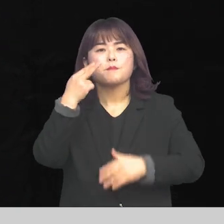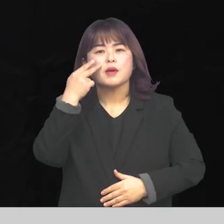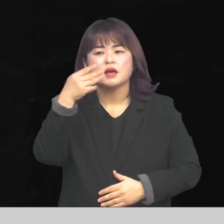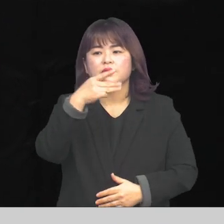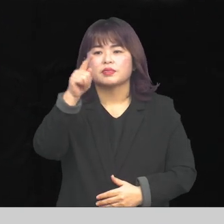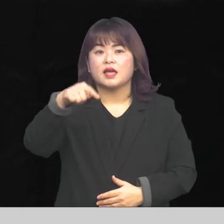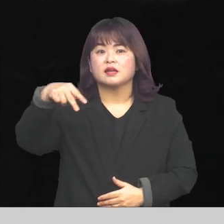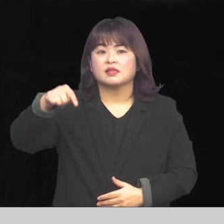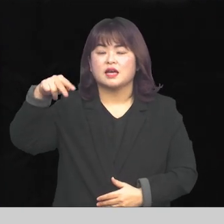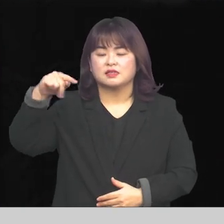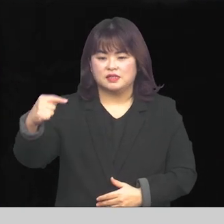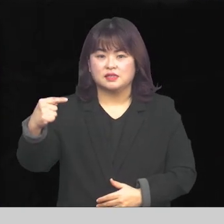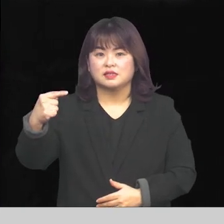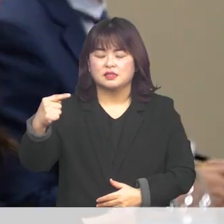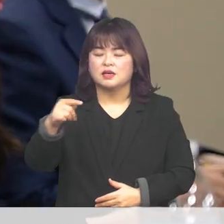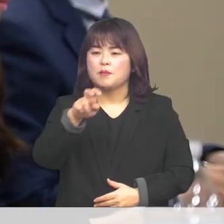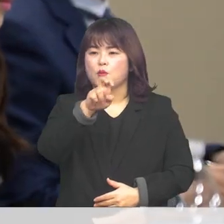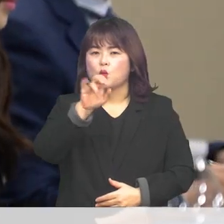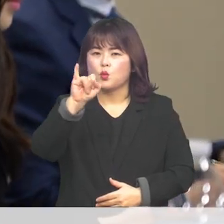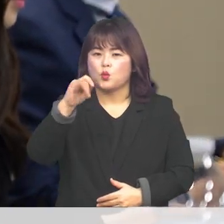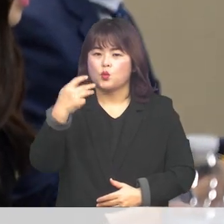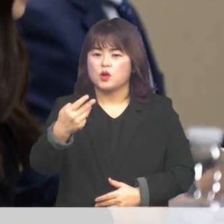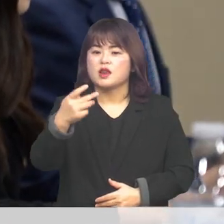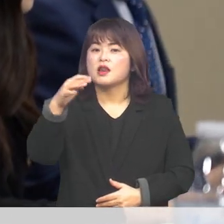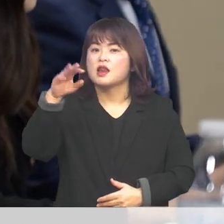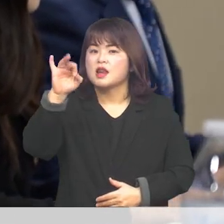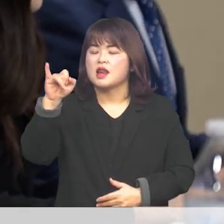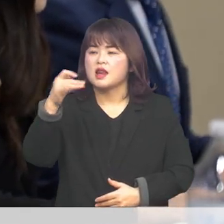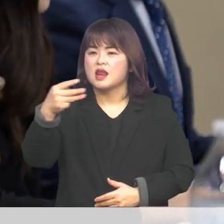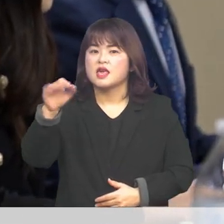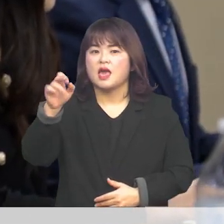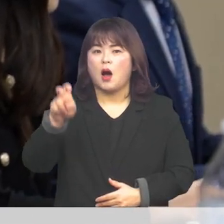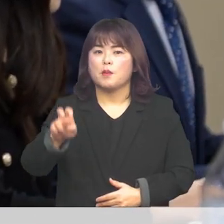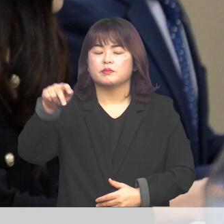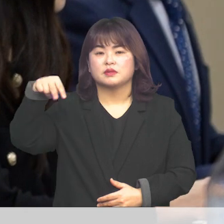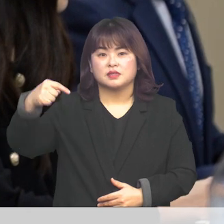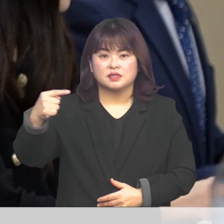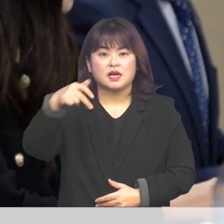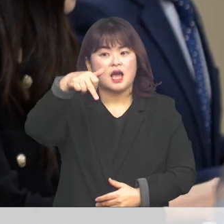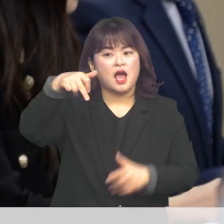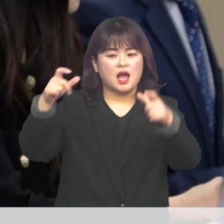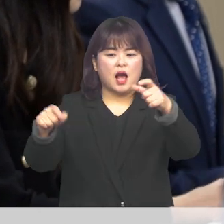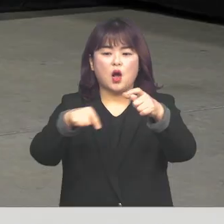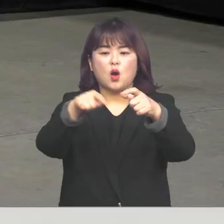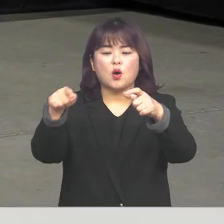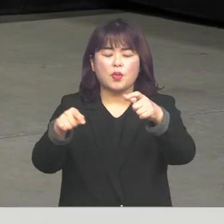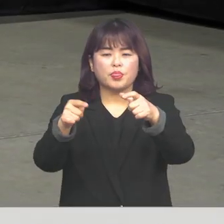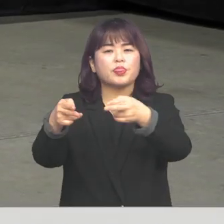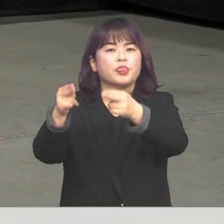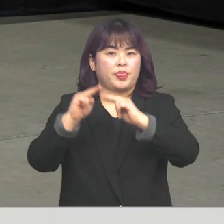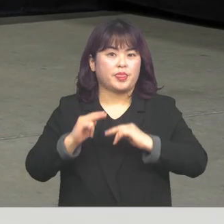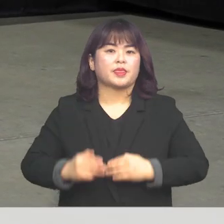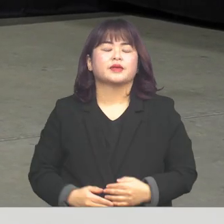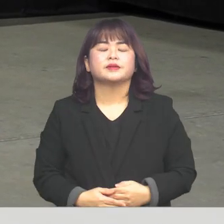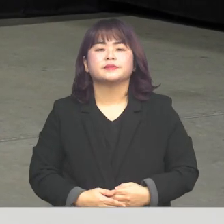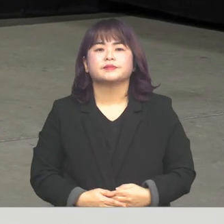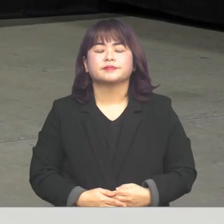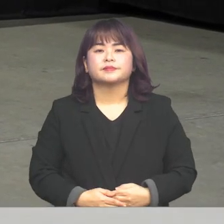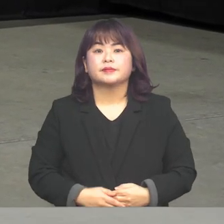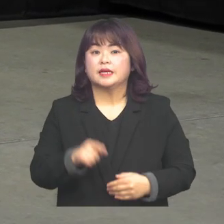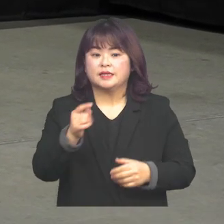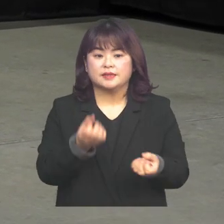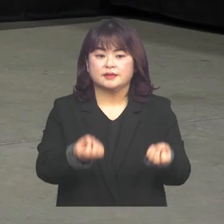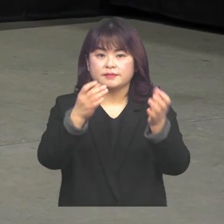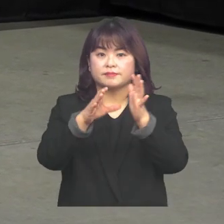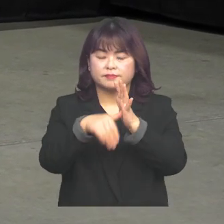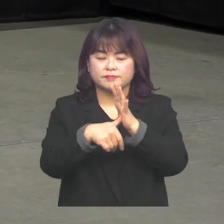용인특례시와 미국 텍사스주 윌리엄슨 카운티가 지난 9일 미국 윌리엄슨 카운티 엑스포센터에서 자매결연을